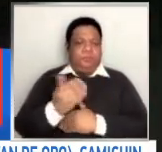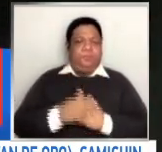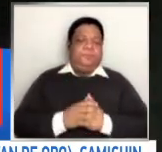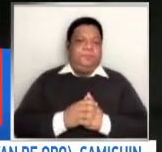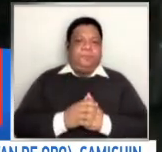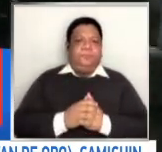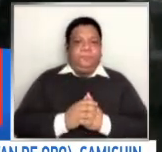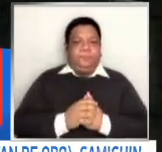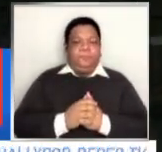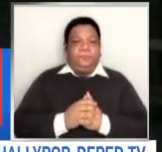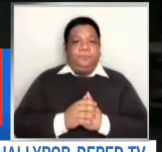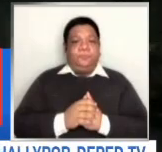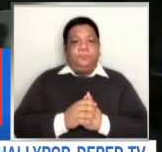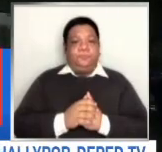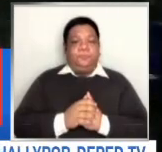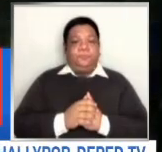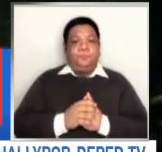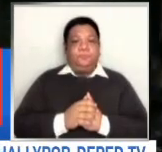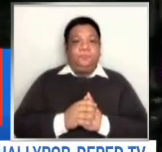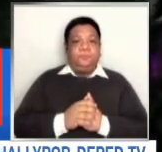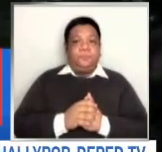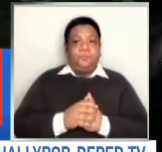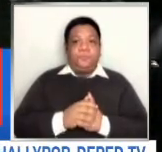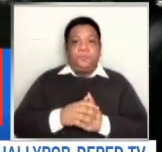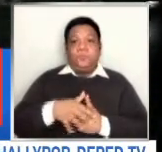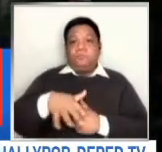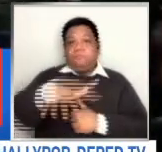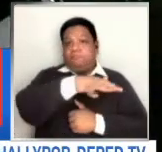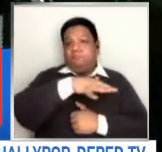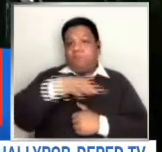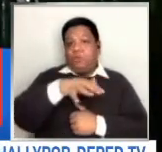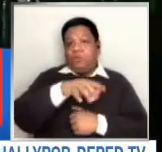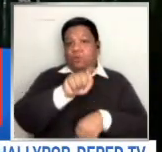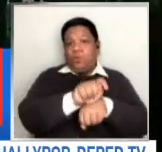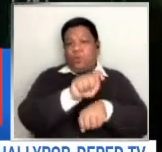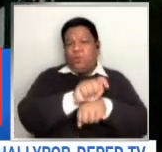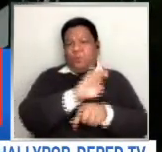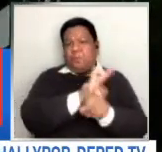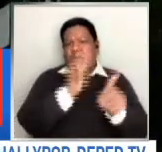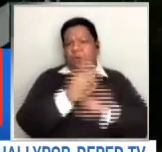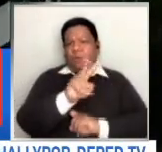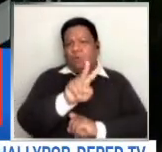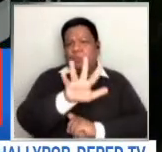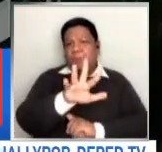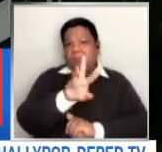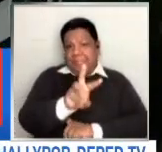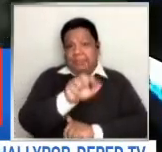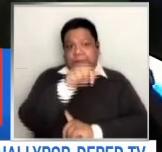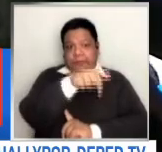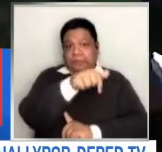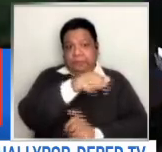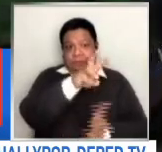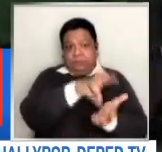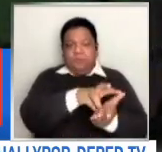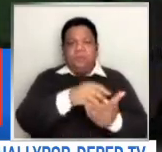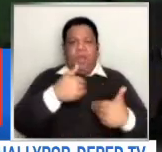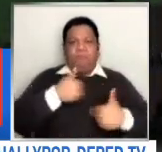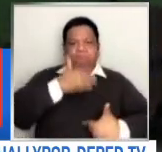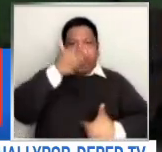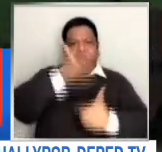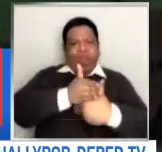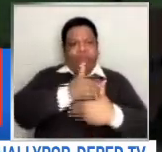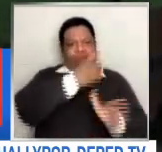Sa barangay 256 sa Tondo, naglagay ng malalaking harang o barikada ang mga otoridad. Layunin daw nitong maiwasan